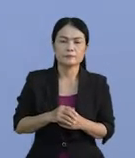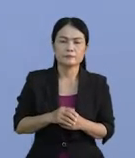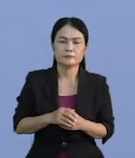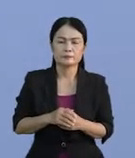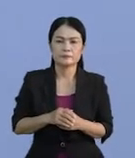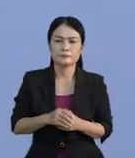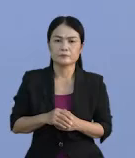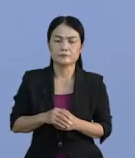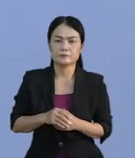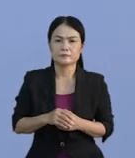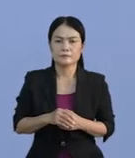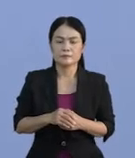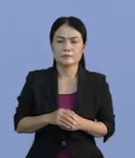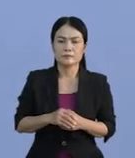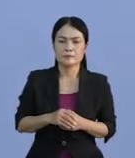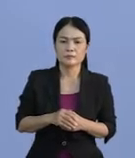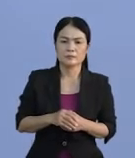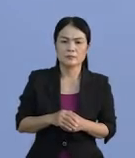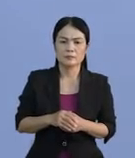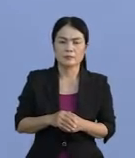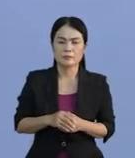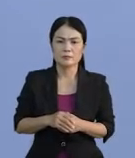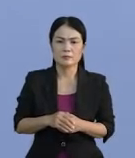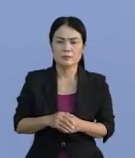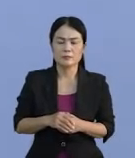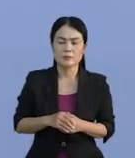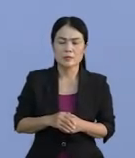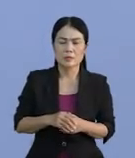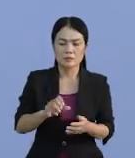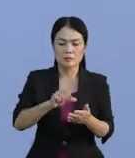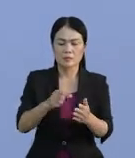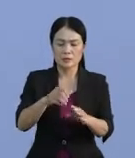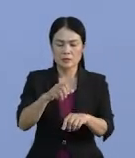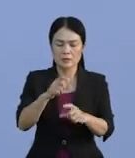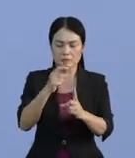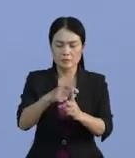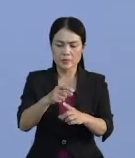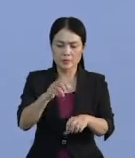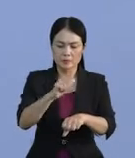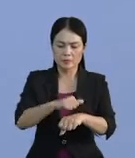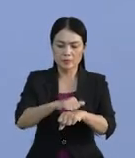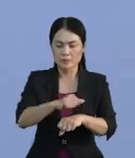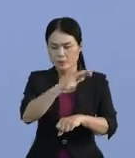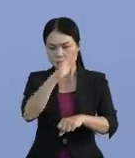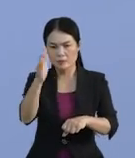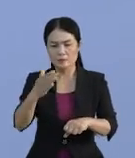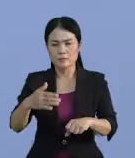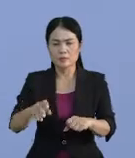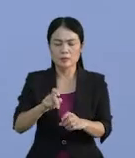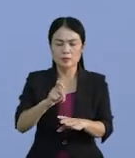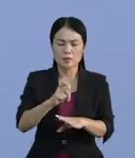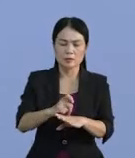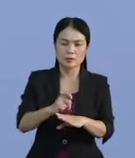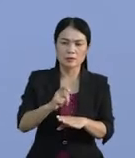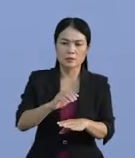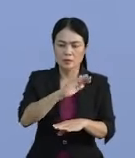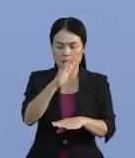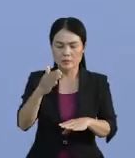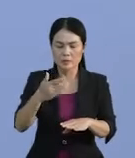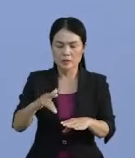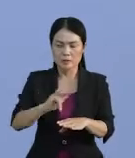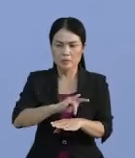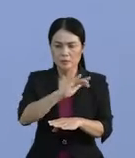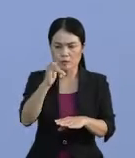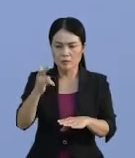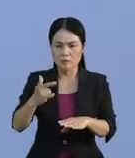បាទបបតានេះគឺនៃដូចនឹងពាក្យភ្នំដែរយើងប្រើបាន3នេះគិរីបរពតបបតាអ